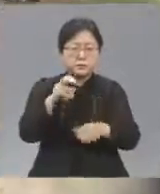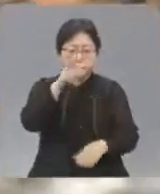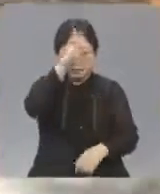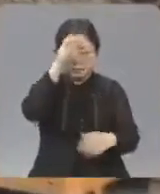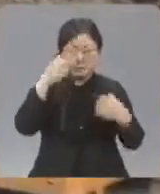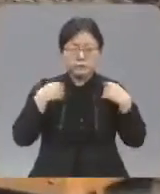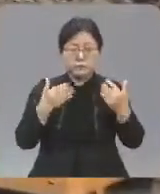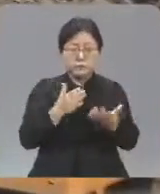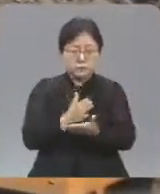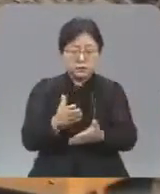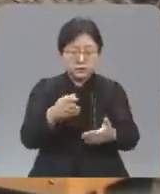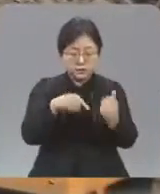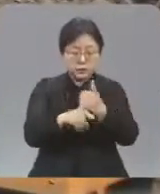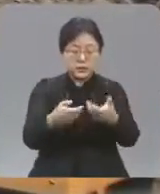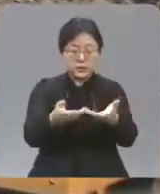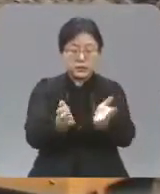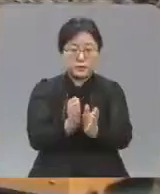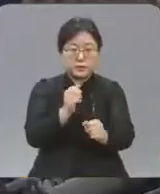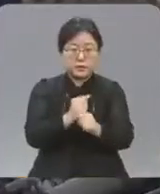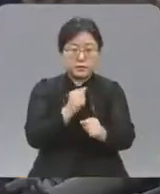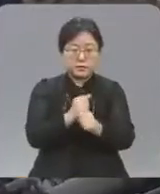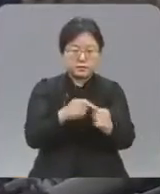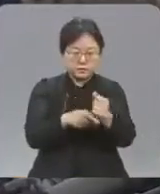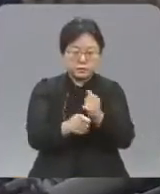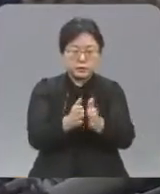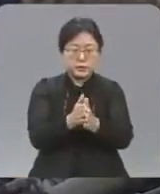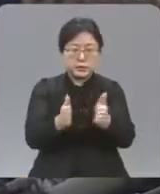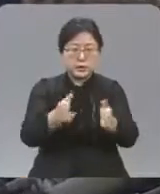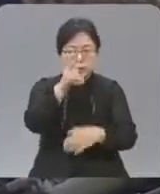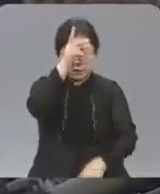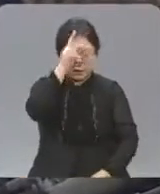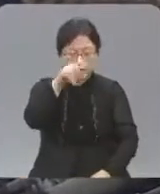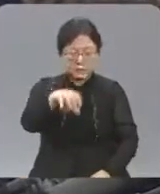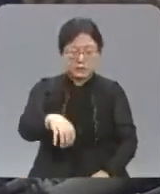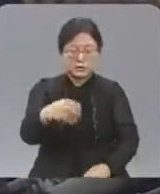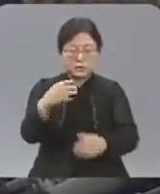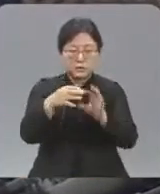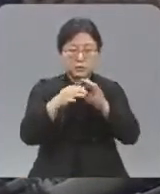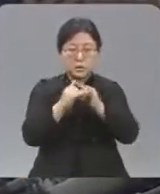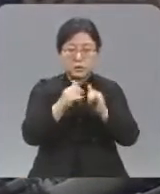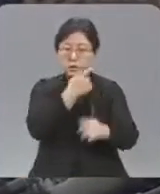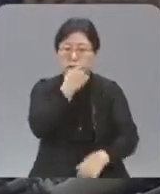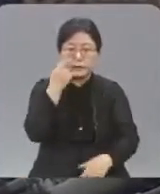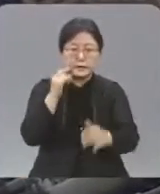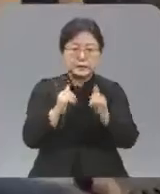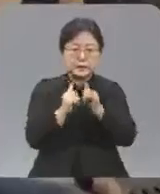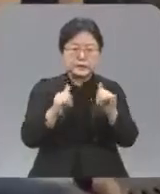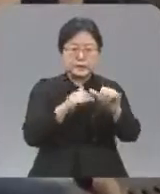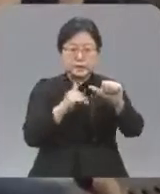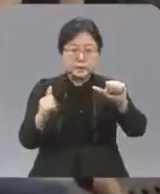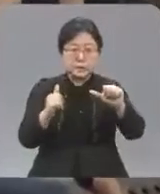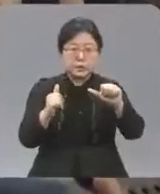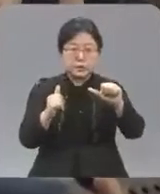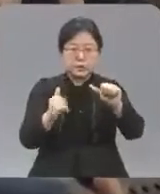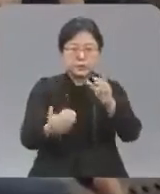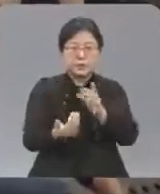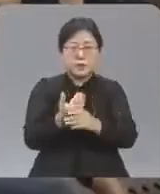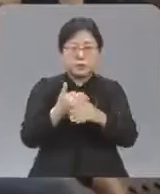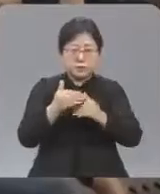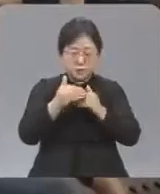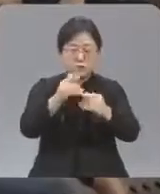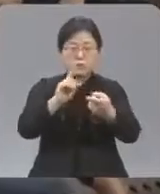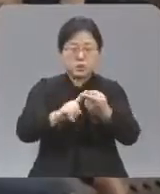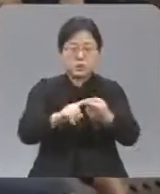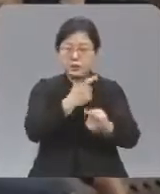광주경찰청은 전담 수사팀을 꾸리고 수사에 착수했습니다. 경찰은 현장 관계자와 목격자 등 5명을 대상으로 사고 경위에